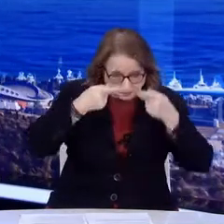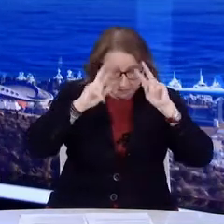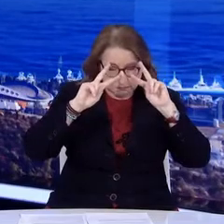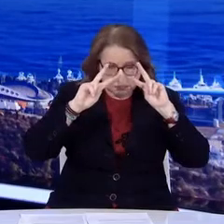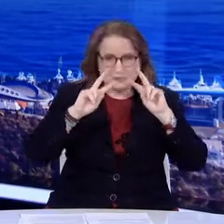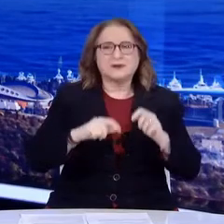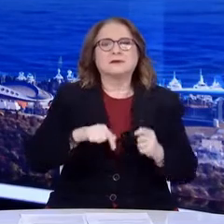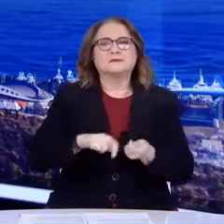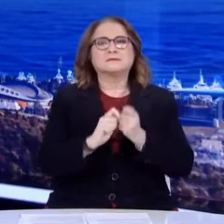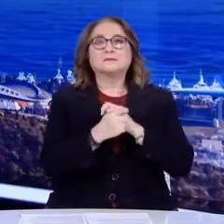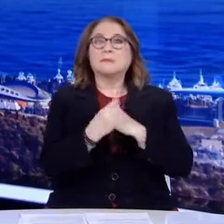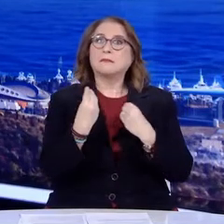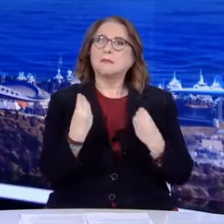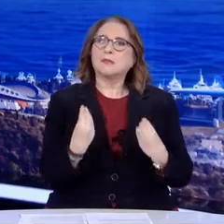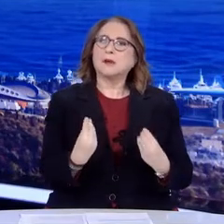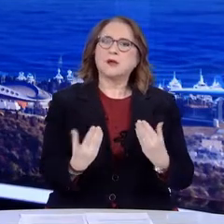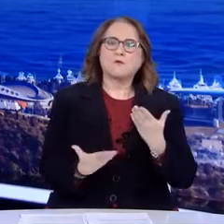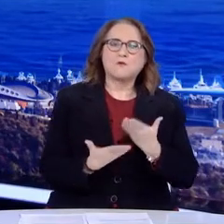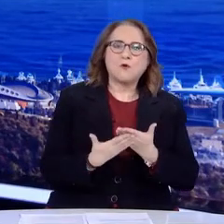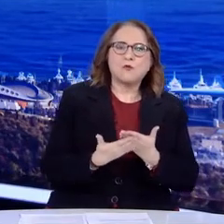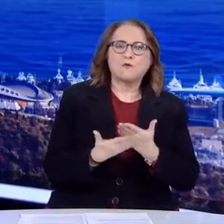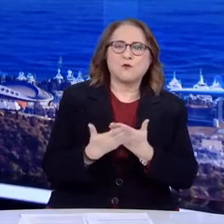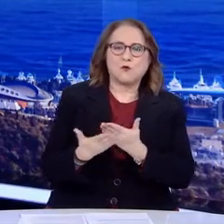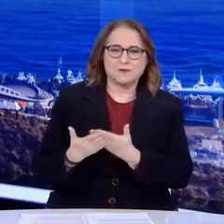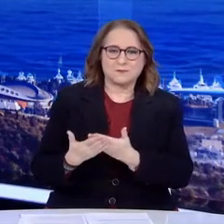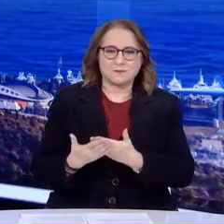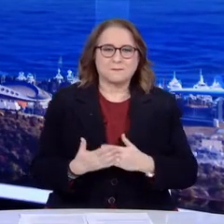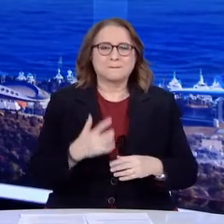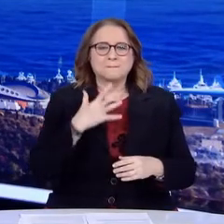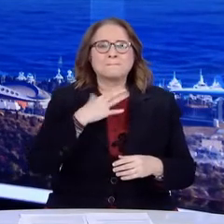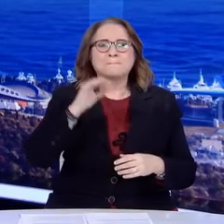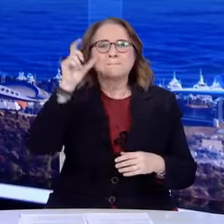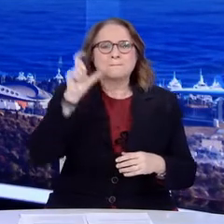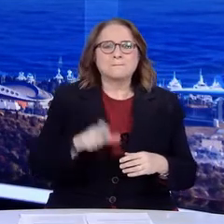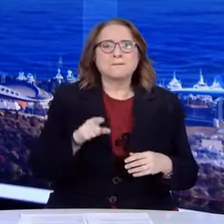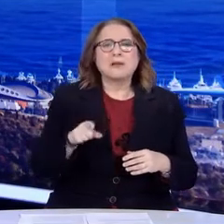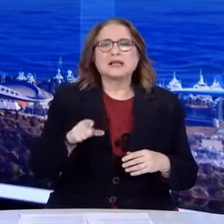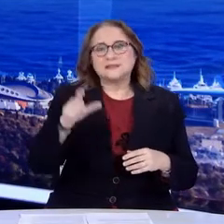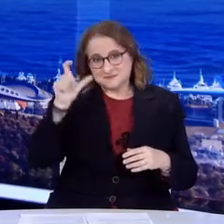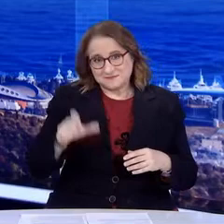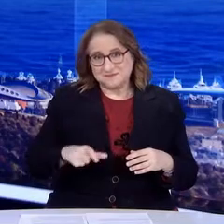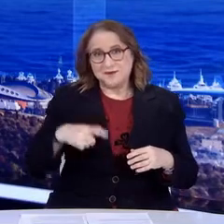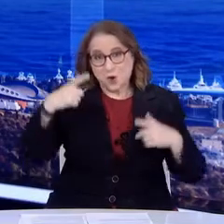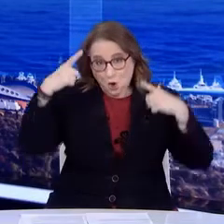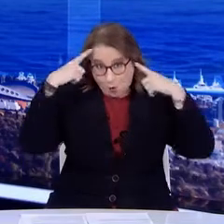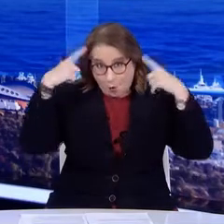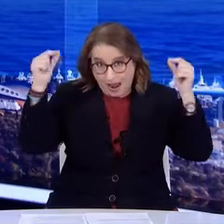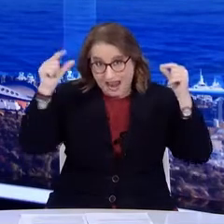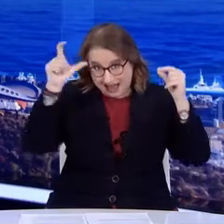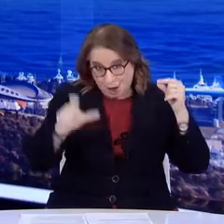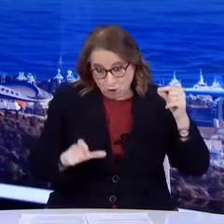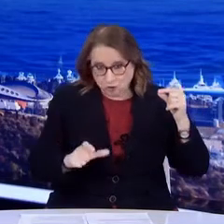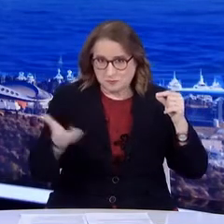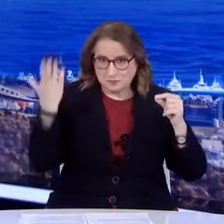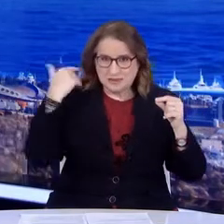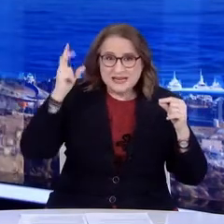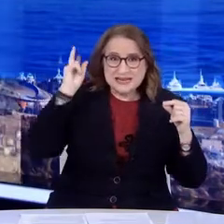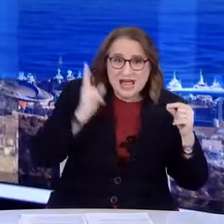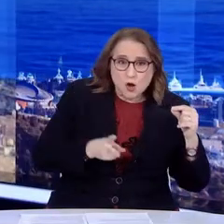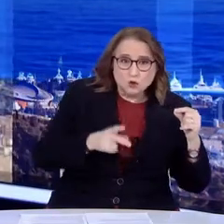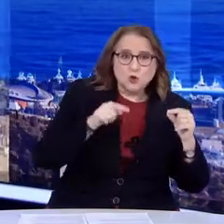Mr. Wolf does experience a wag of the tail after an act of altruism.